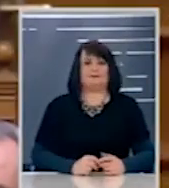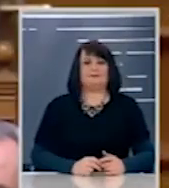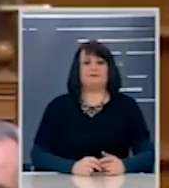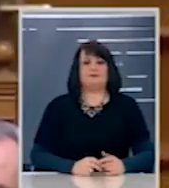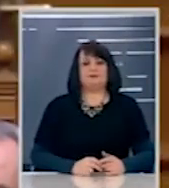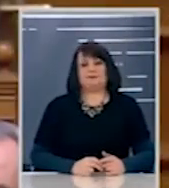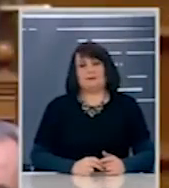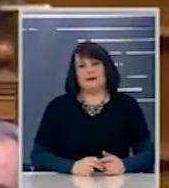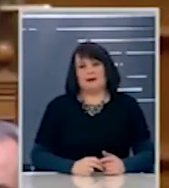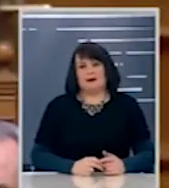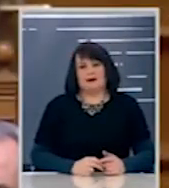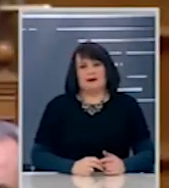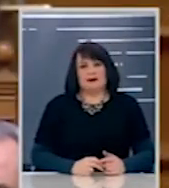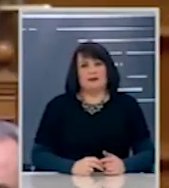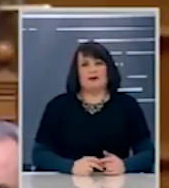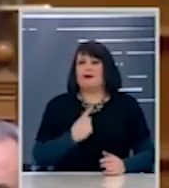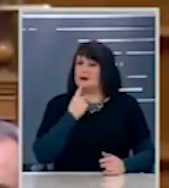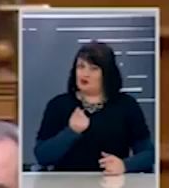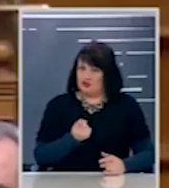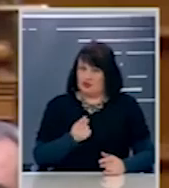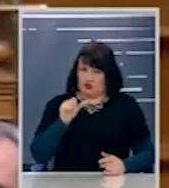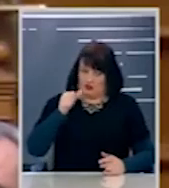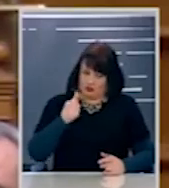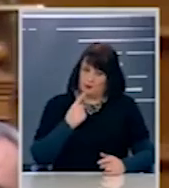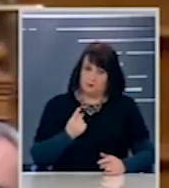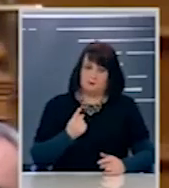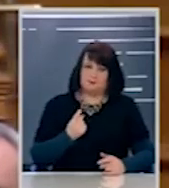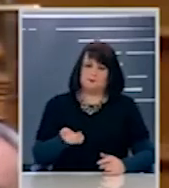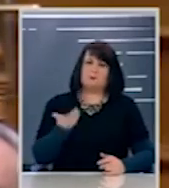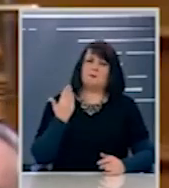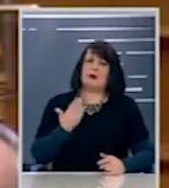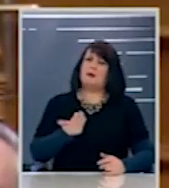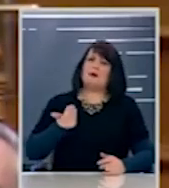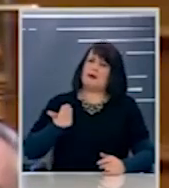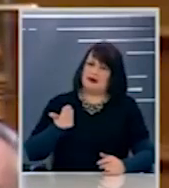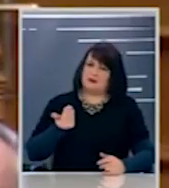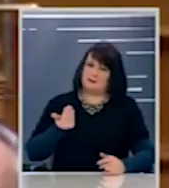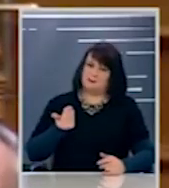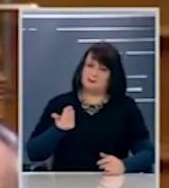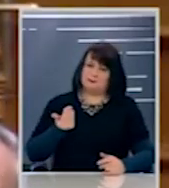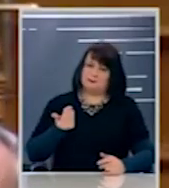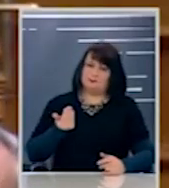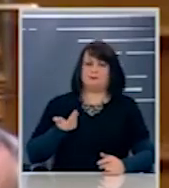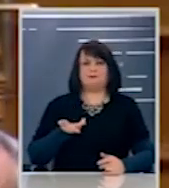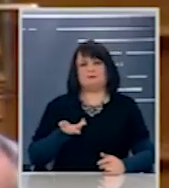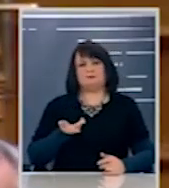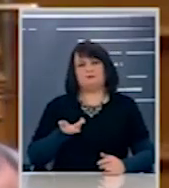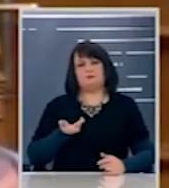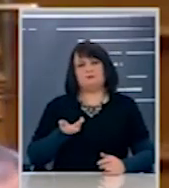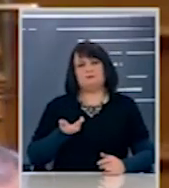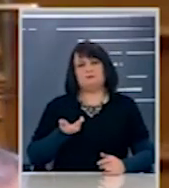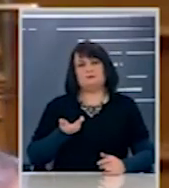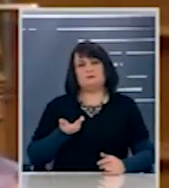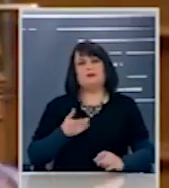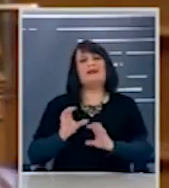Πρώτα απ' όλα, κύριε Πρόεδρε, να σας πω το εξής. Όλο το προηγούμενο διάστημα έβγαιναν και έλεγαν